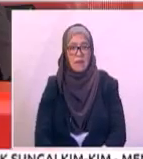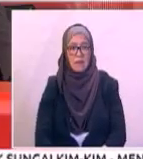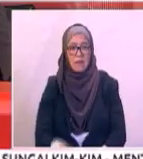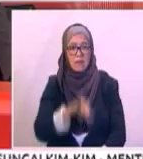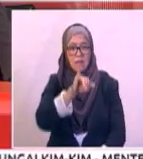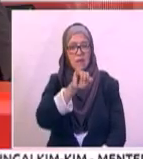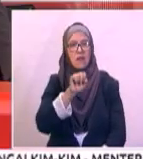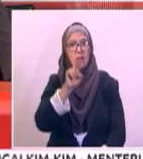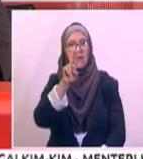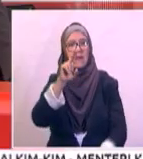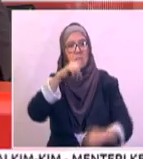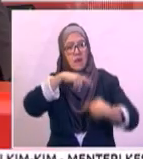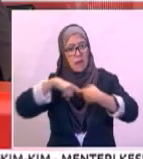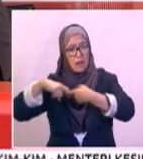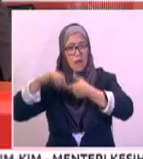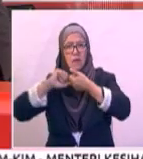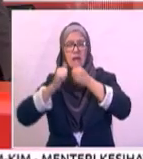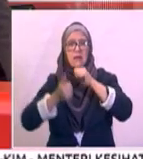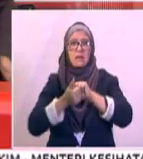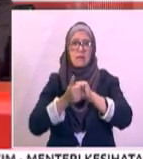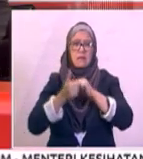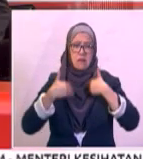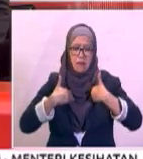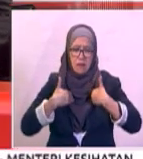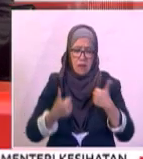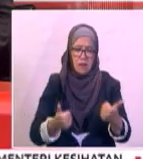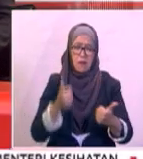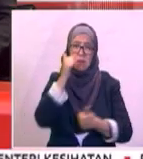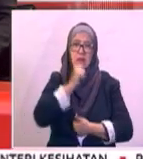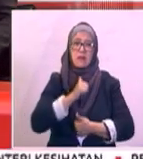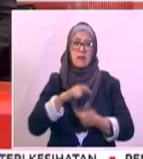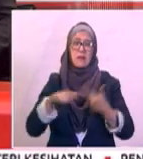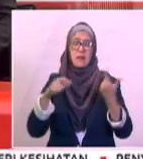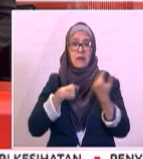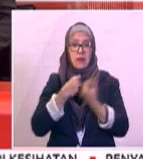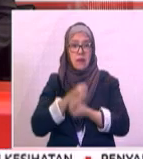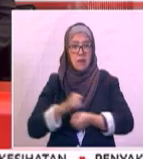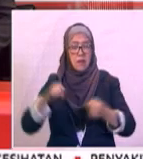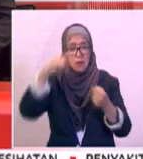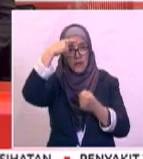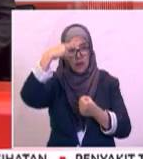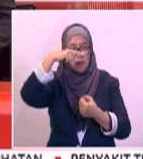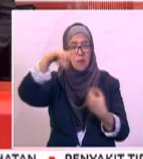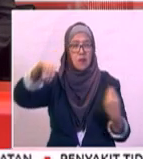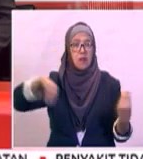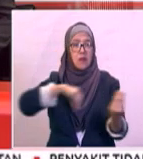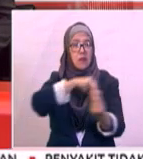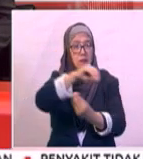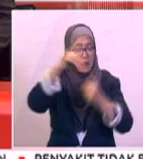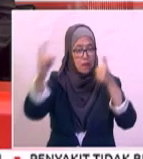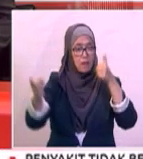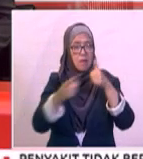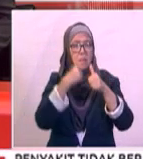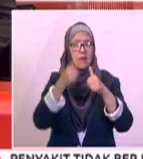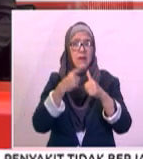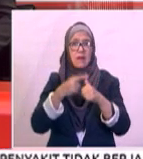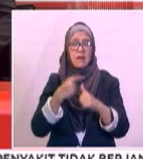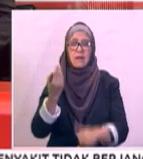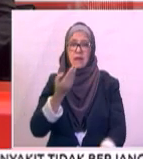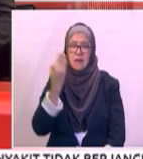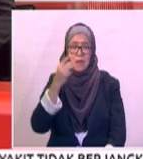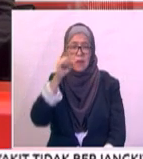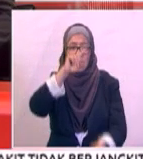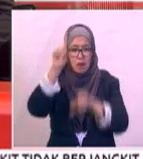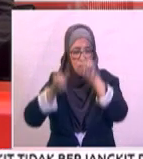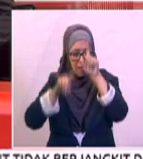Isu berkaitan masalah kesihatan wanita serta persiapan untuk umrah pertama antara persoalan yang sering diterima pembimbing ibadat haji